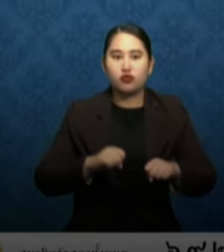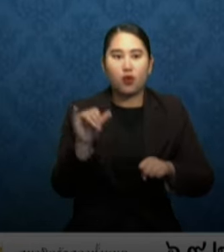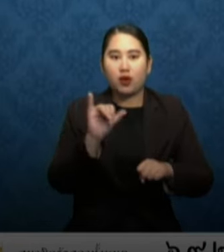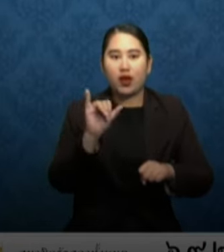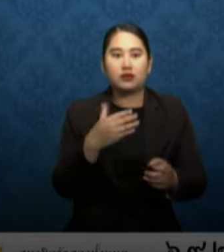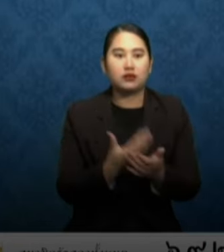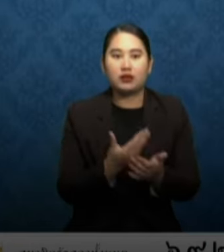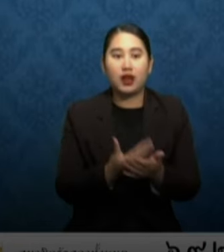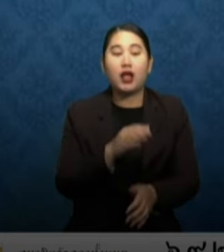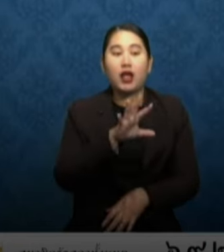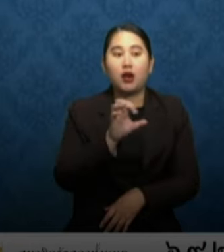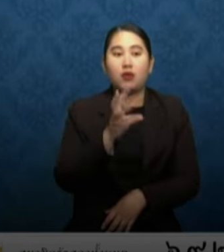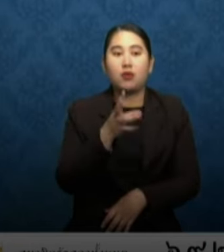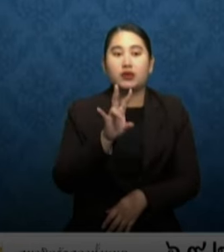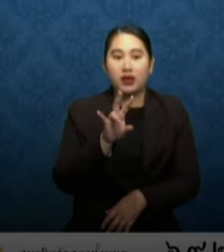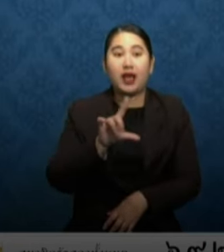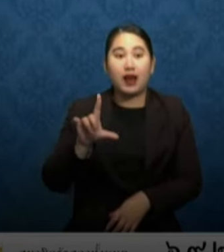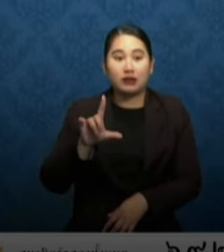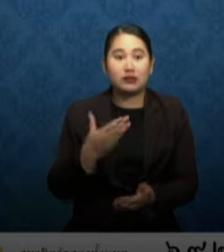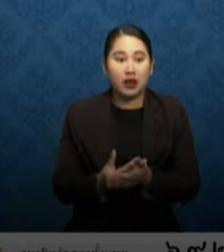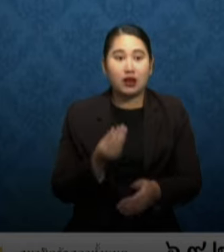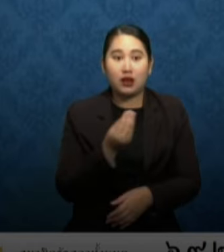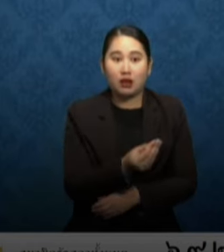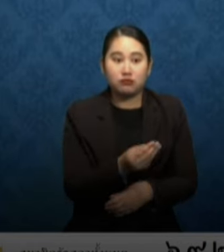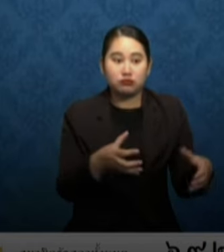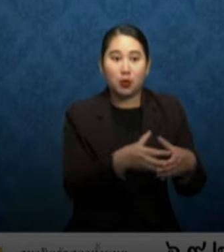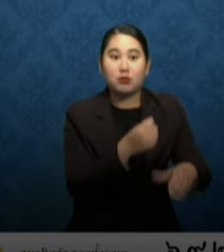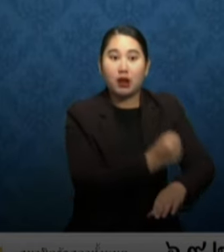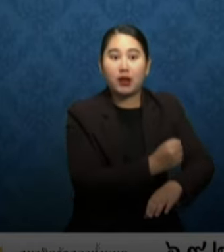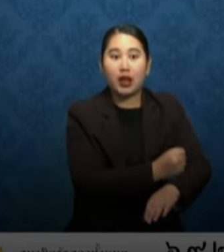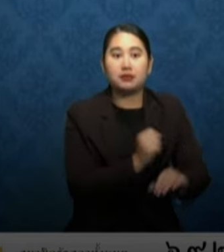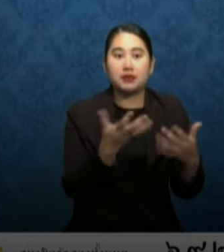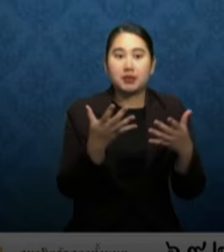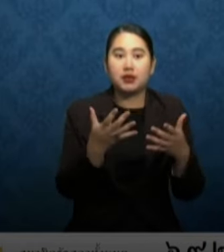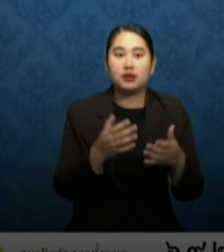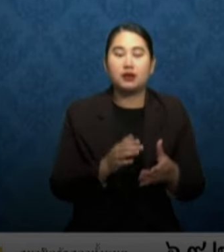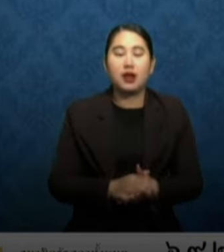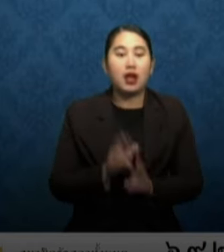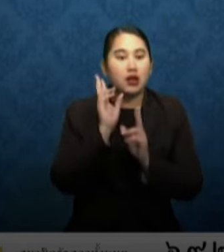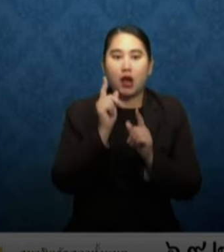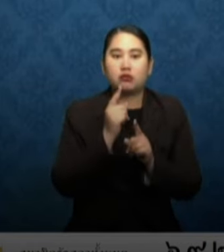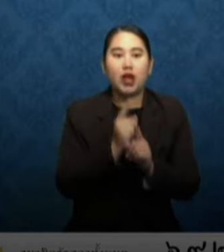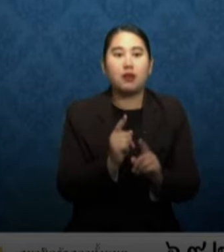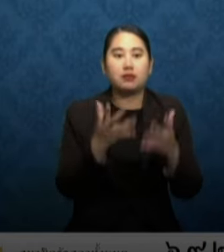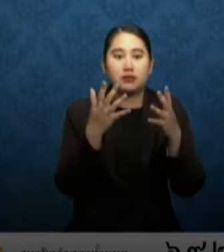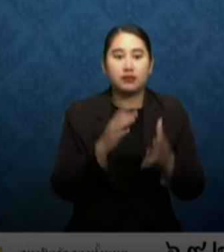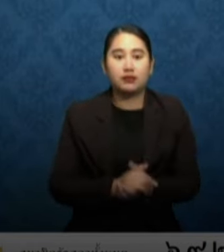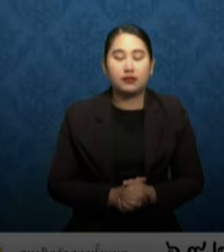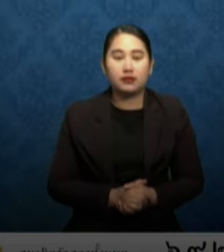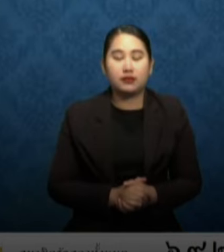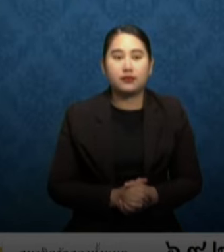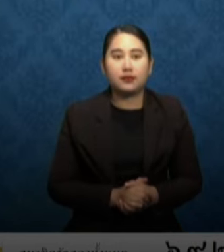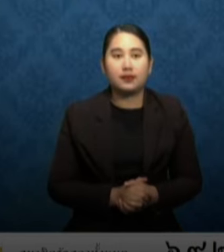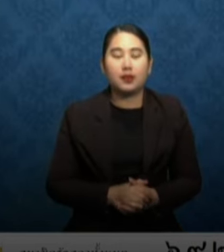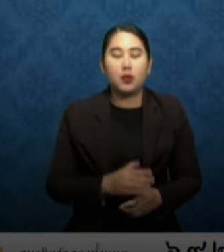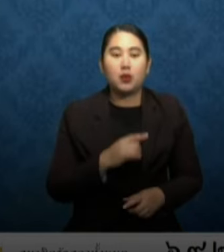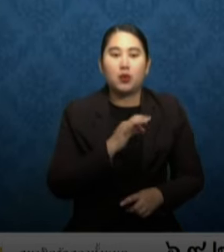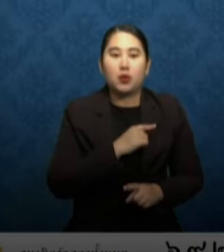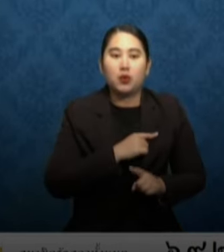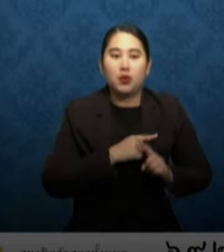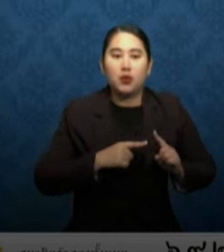เตรียมเงิน 567ล้านเพื่อจ่ายให้กลุ่มผู้ใช้แรงงานตามที่เป็นข่าวเจ็บปวด